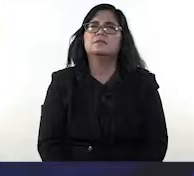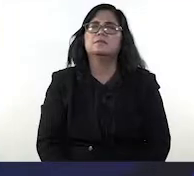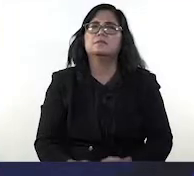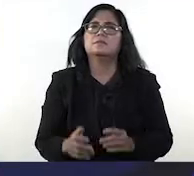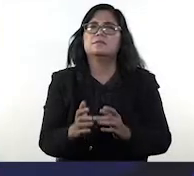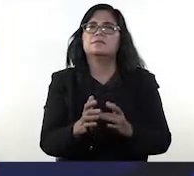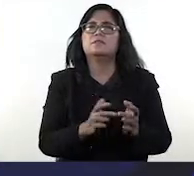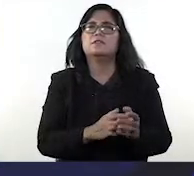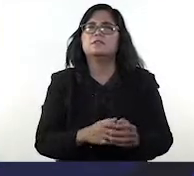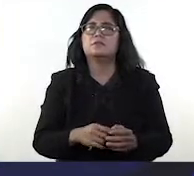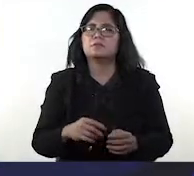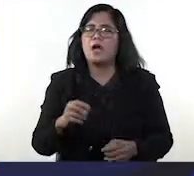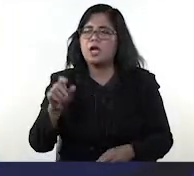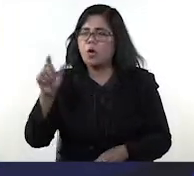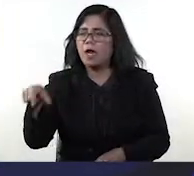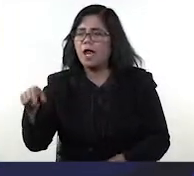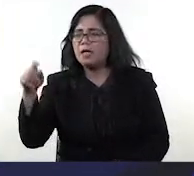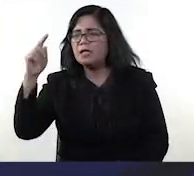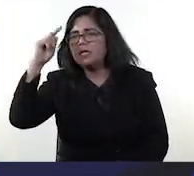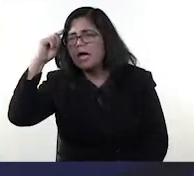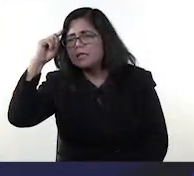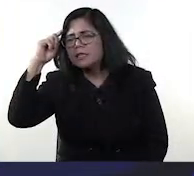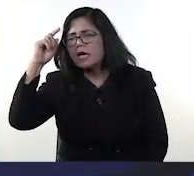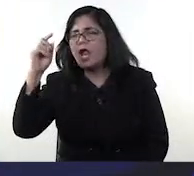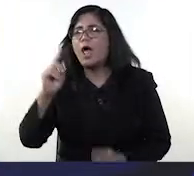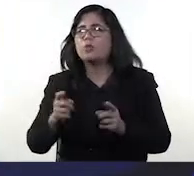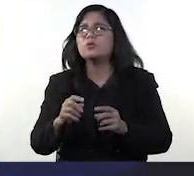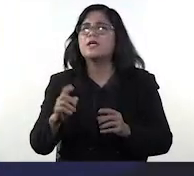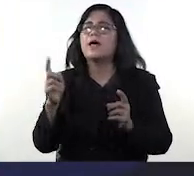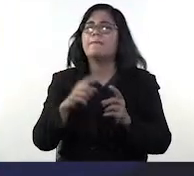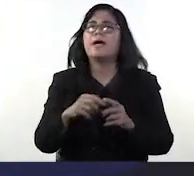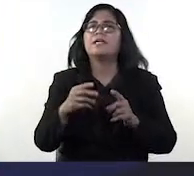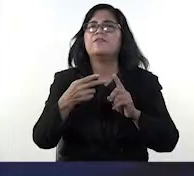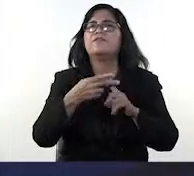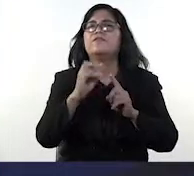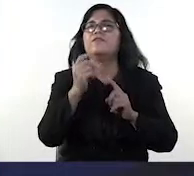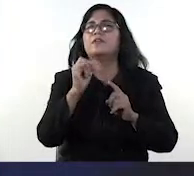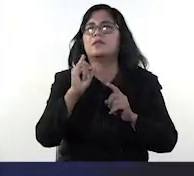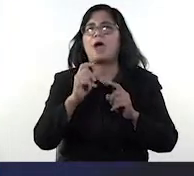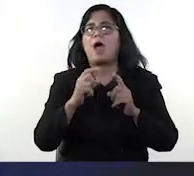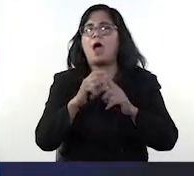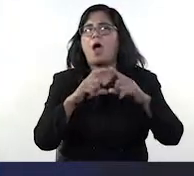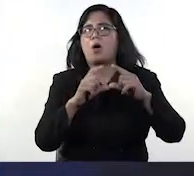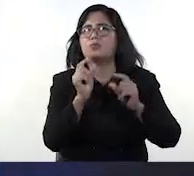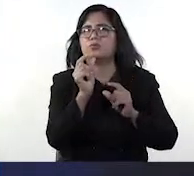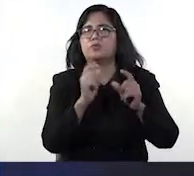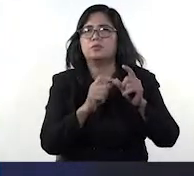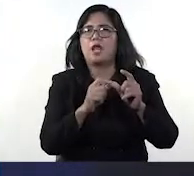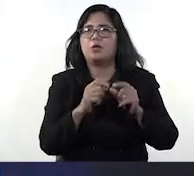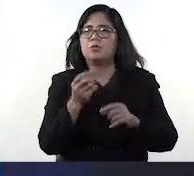Kucinta Kau di Firdaus 44 itu berkata hari ini juga engkau bersama dengan aku di Firdaus the fight